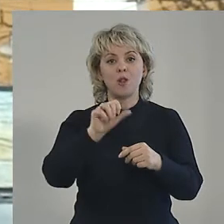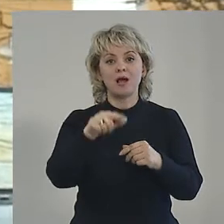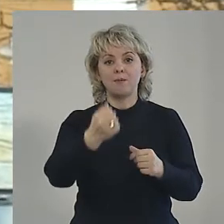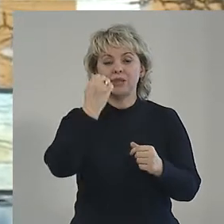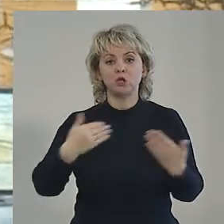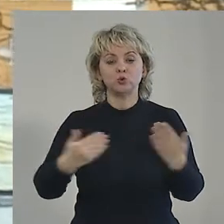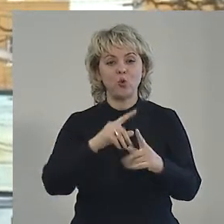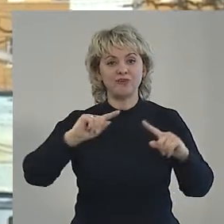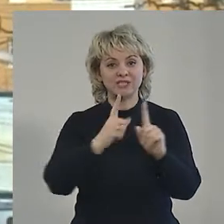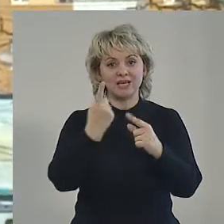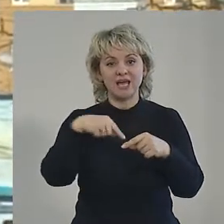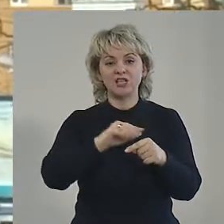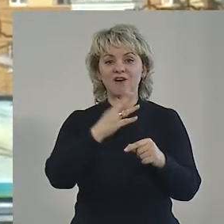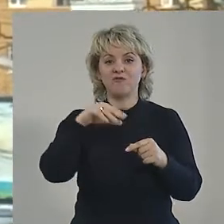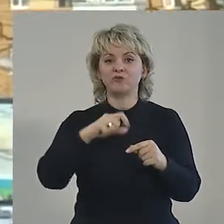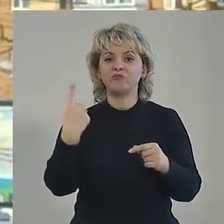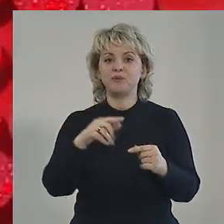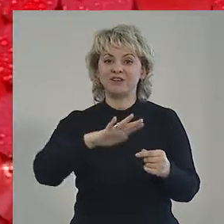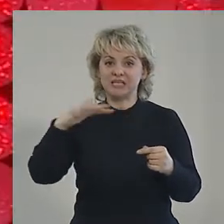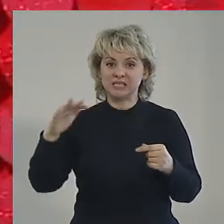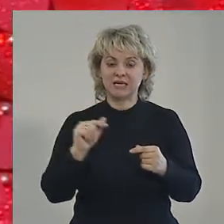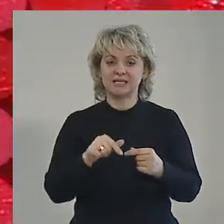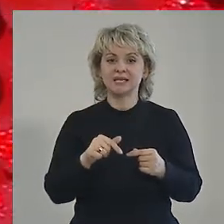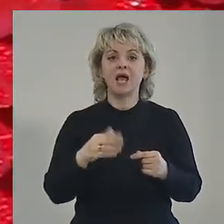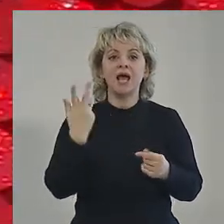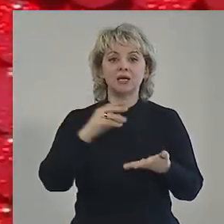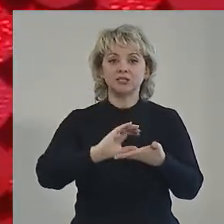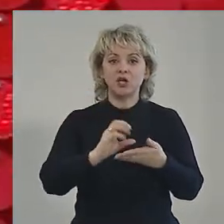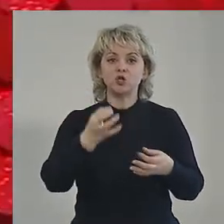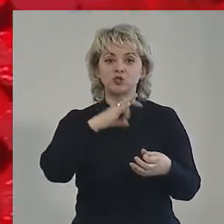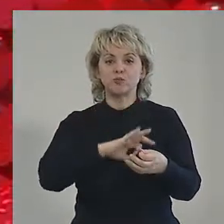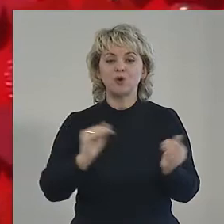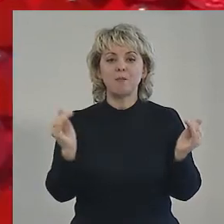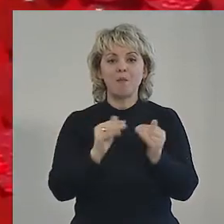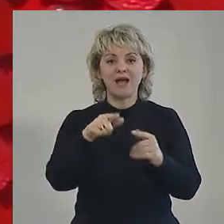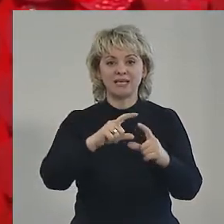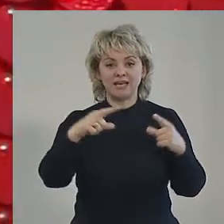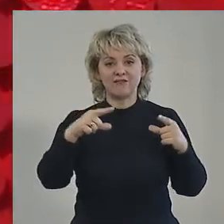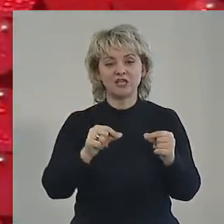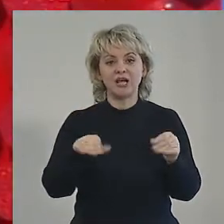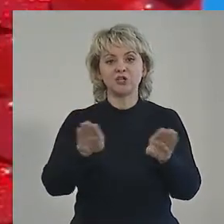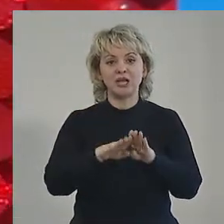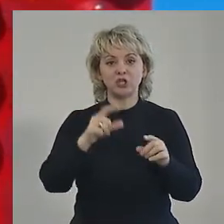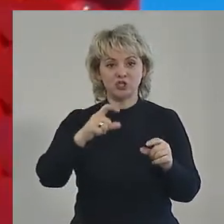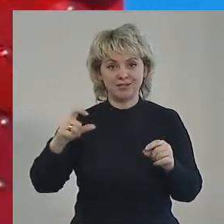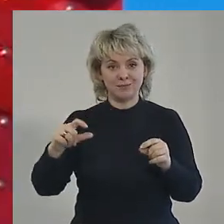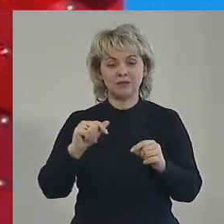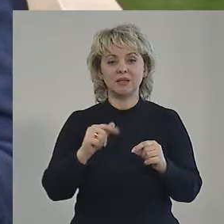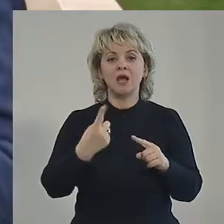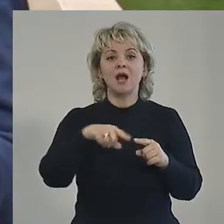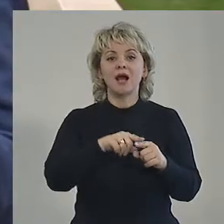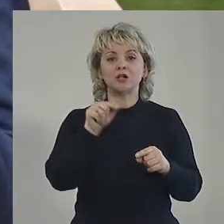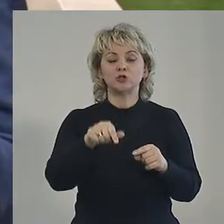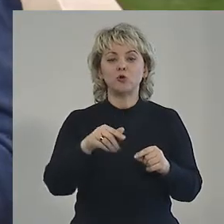благодаря новой технологии этот фон впервые искрится. При производстве используются маленькие квадратные такие сегменты, которые